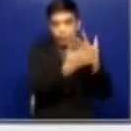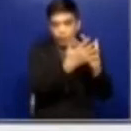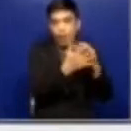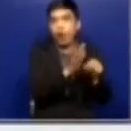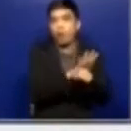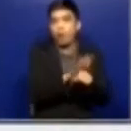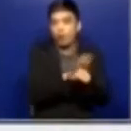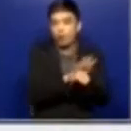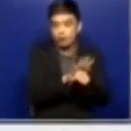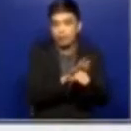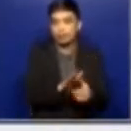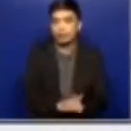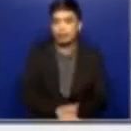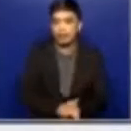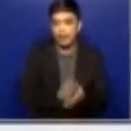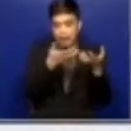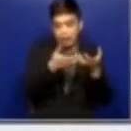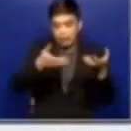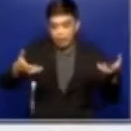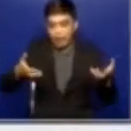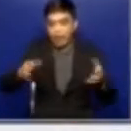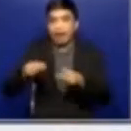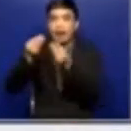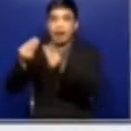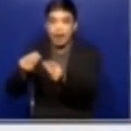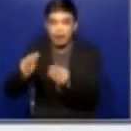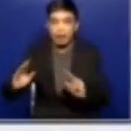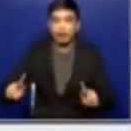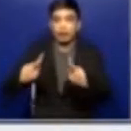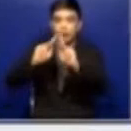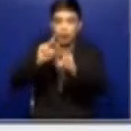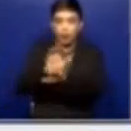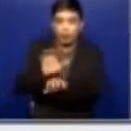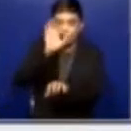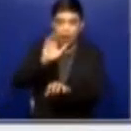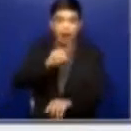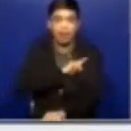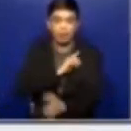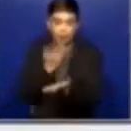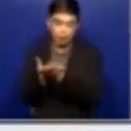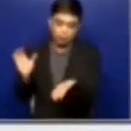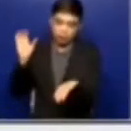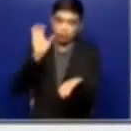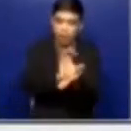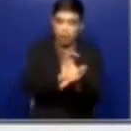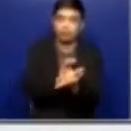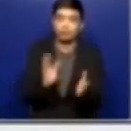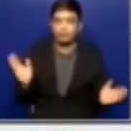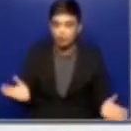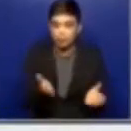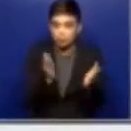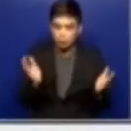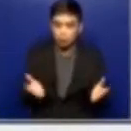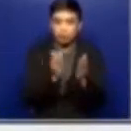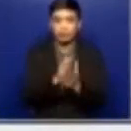นะครับที่เขาดำเนินการแล้วแยกไปให้กระทรวงกลาโหมเป็นผู้ดำเนินการอัดเม็ดเงินเข้าไปนะครับท่านประธานที่เคารพครับนี่คือ